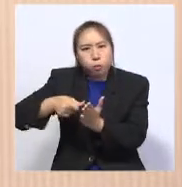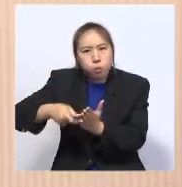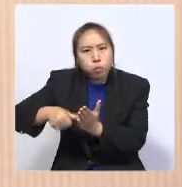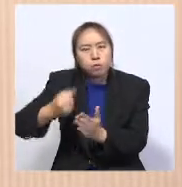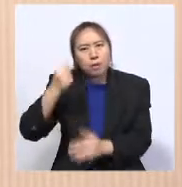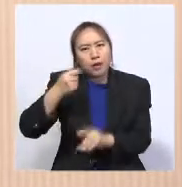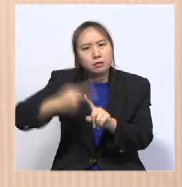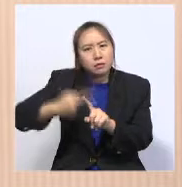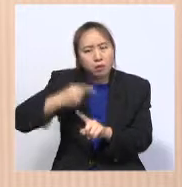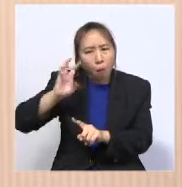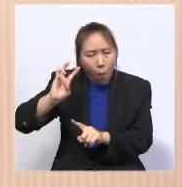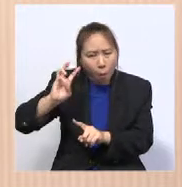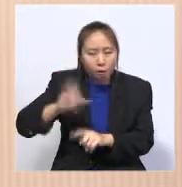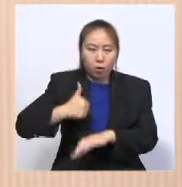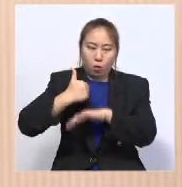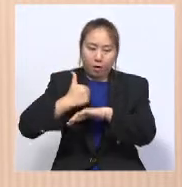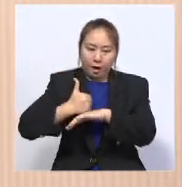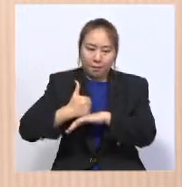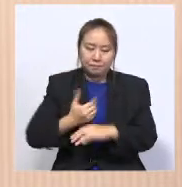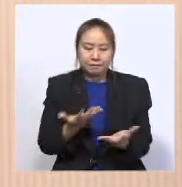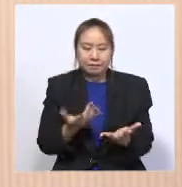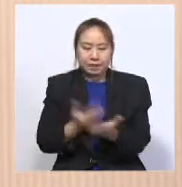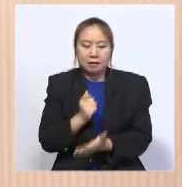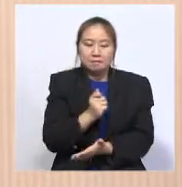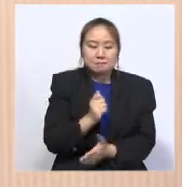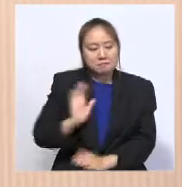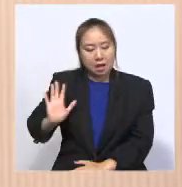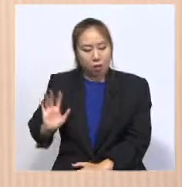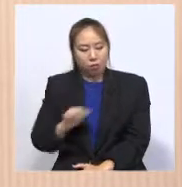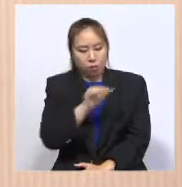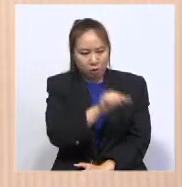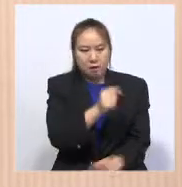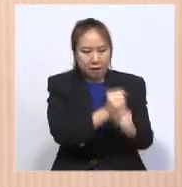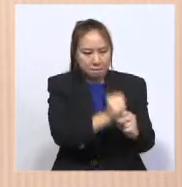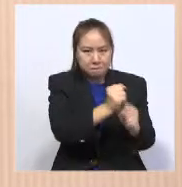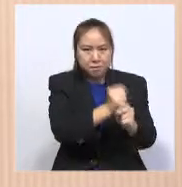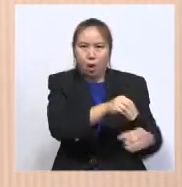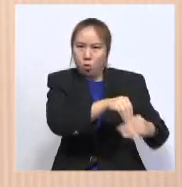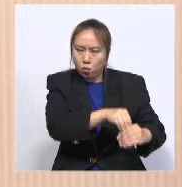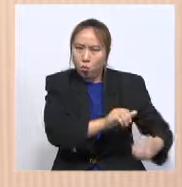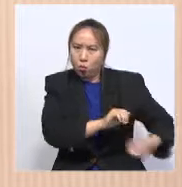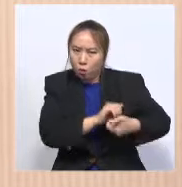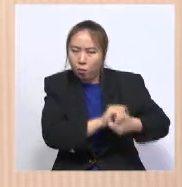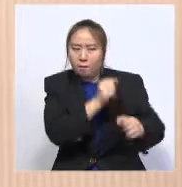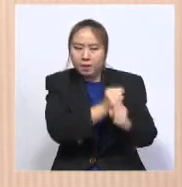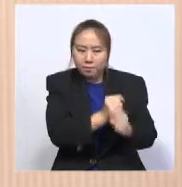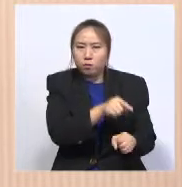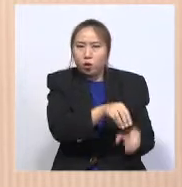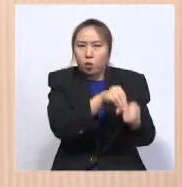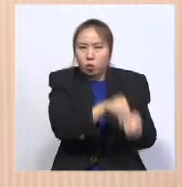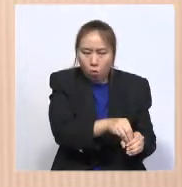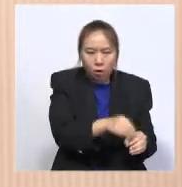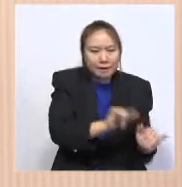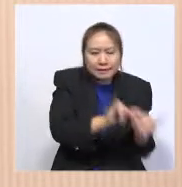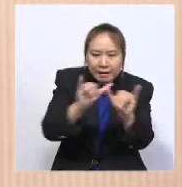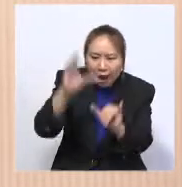เดือนคือในจ้างมีเจตนาเพื่อจะหน่วงเหนี่ยวให้ลูกจ้างเนี่ยต้องทำงานอยู่กับตัวเองกับสถานประกอบการนี้ไปทำงาน